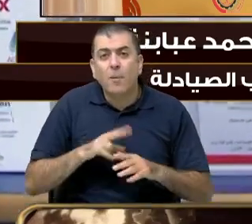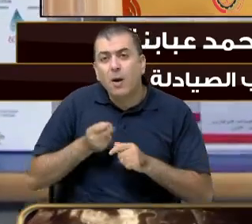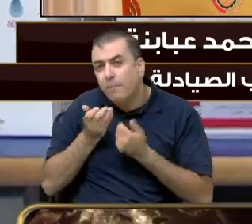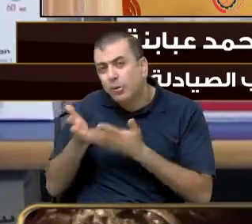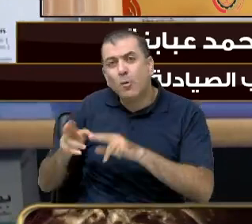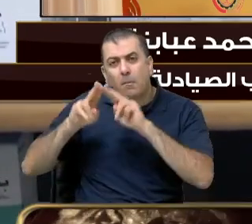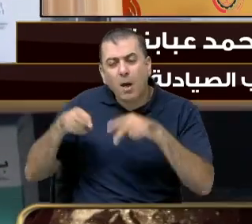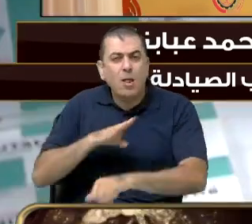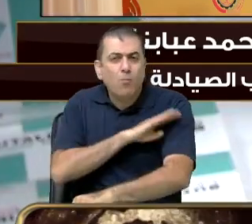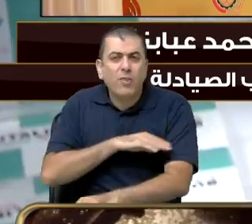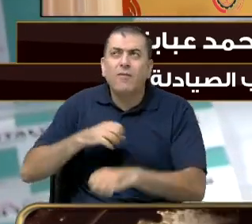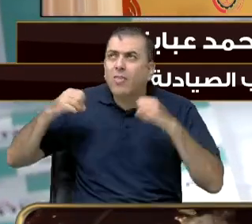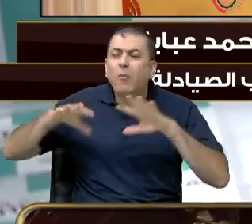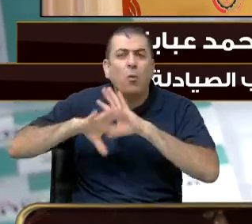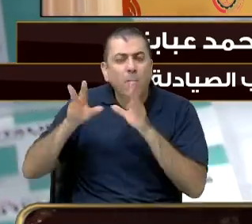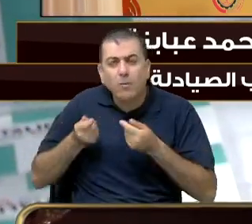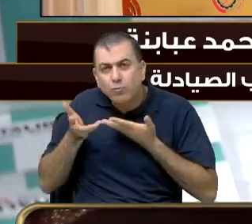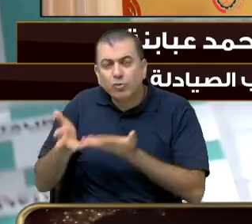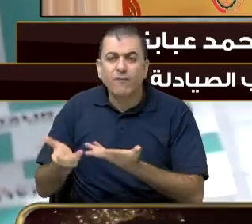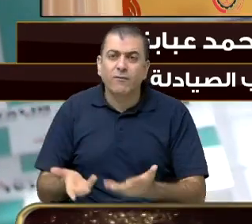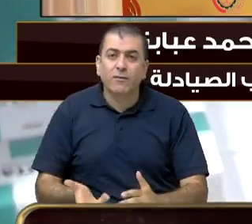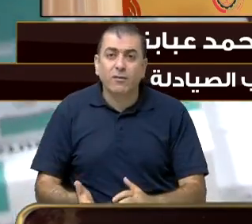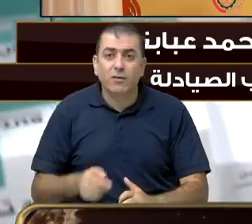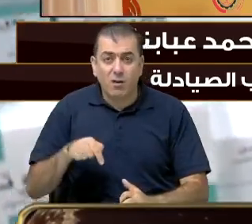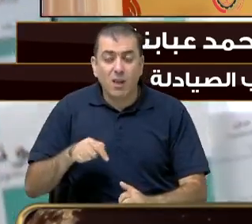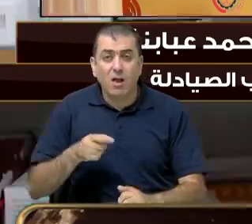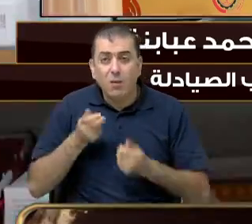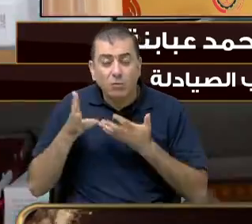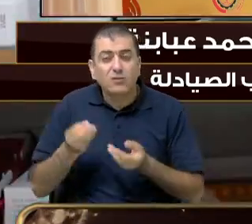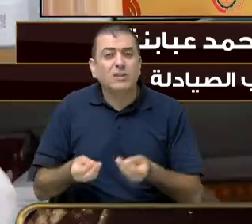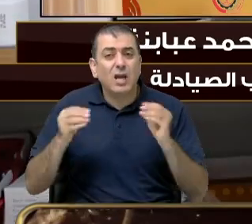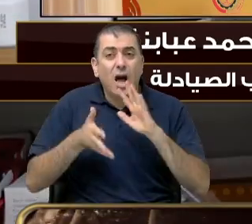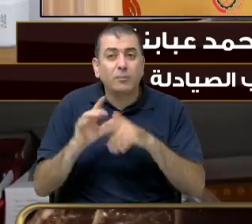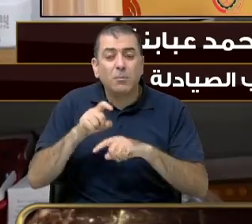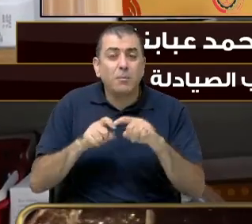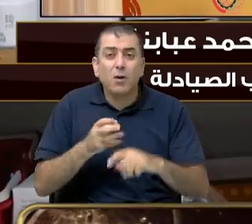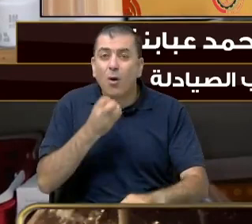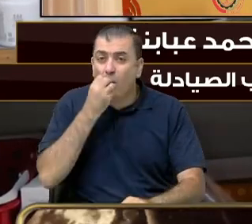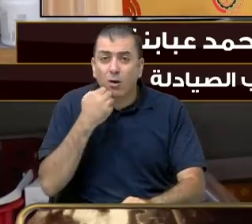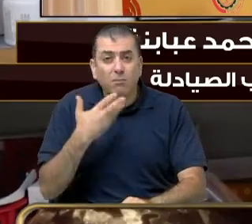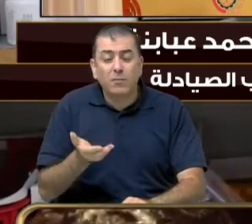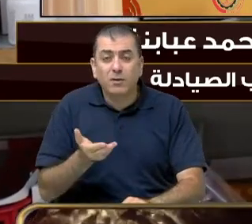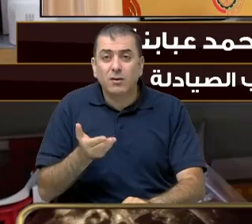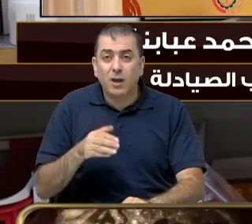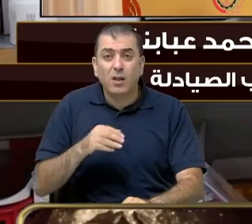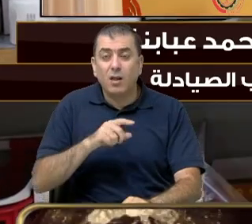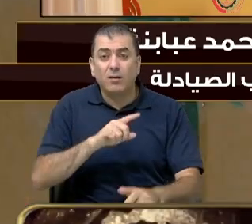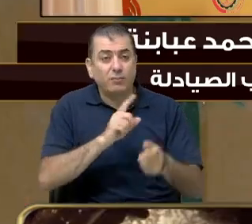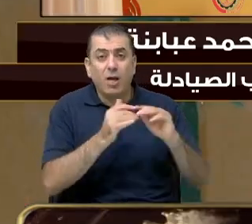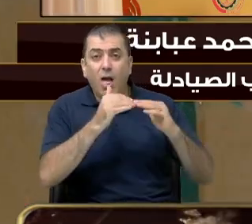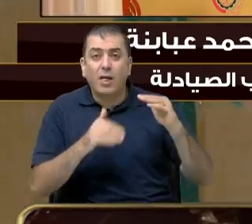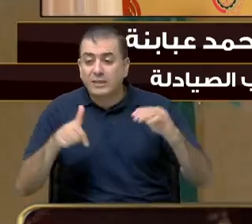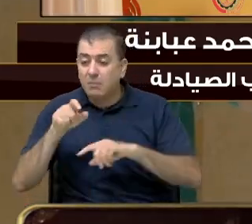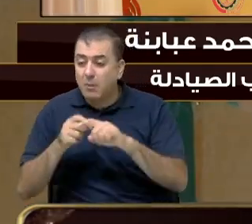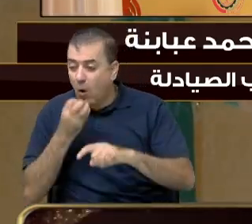الإدارية. المصاريف الإدارية أصبحت عندنا تتجاوز 15%، وأصبح الربح لا يتجاوز 6%. واليوم